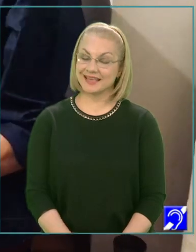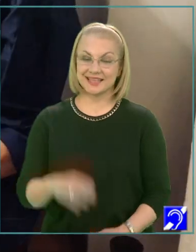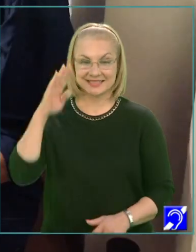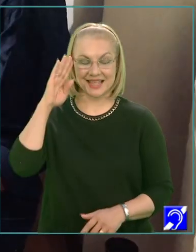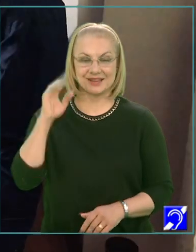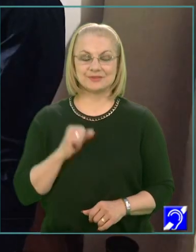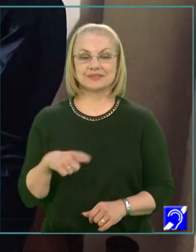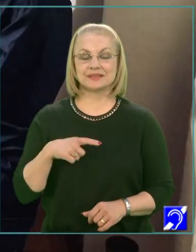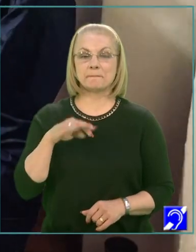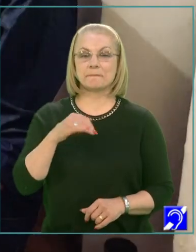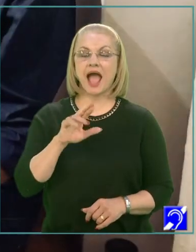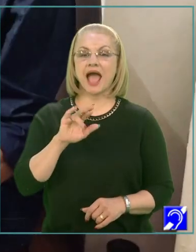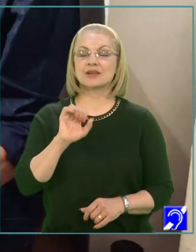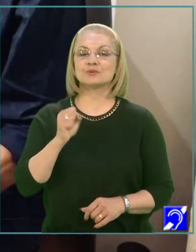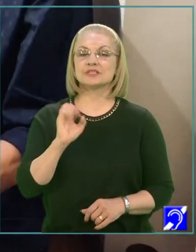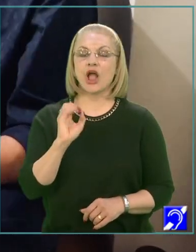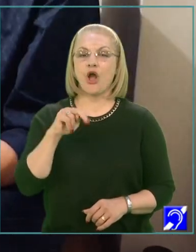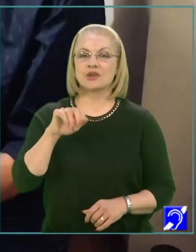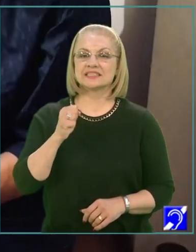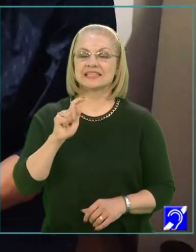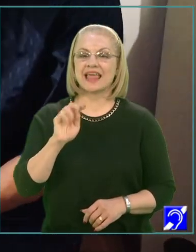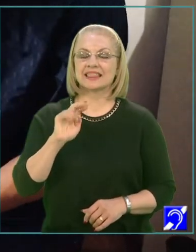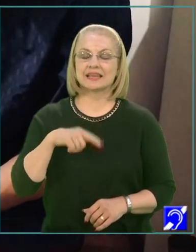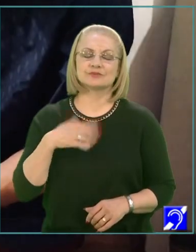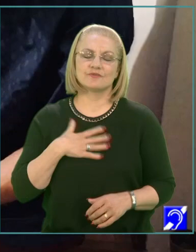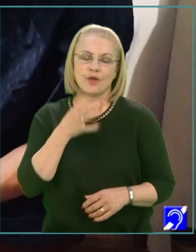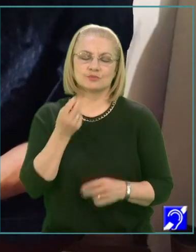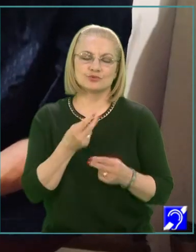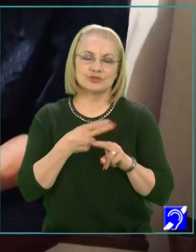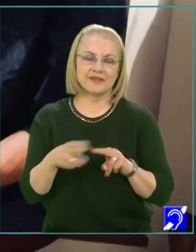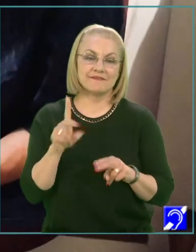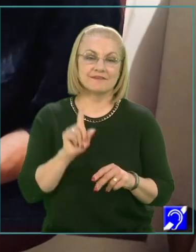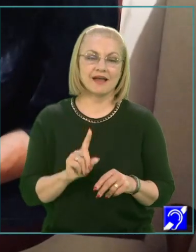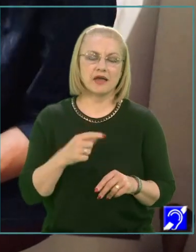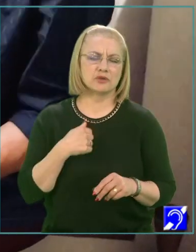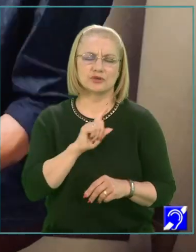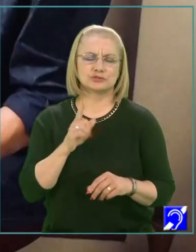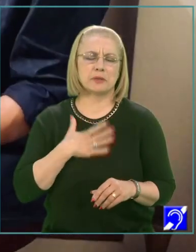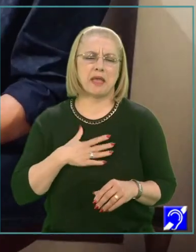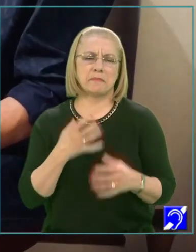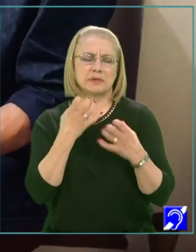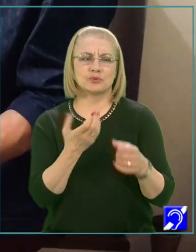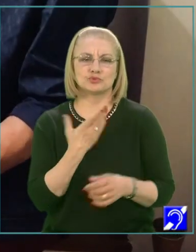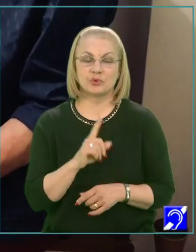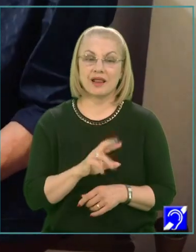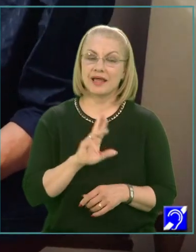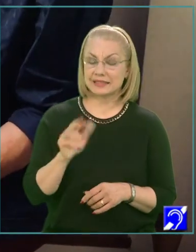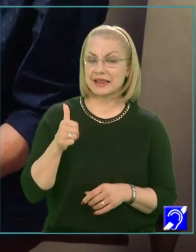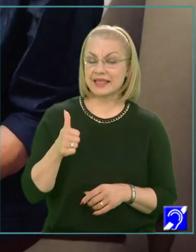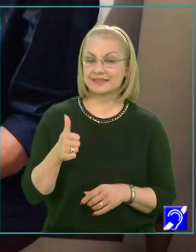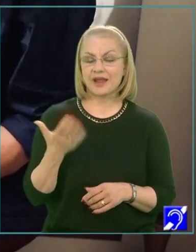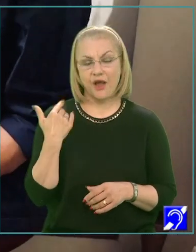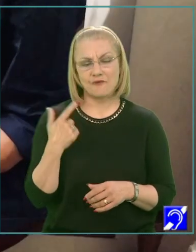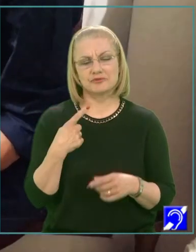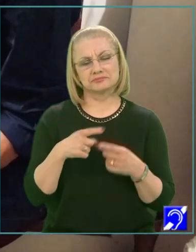Salut! Sunt Marius Constantinescu și am să-ți fac o mărturisire. Niciodată nu m-am dat în vânt după școală. E adevărat însă că au fost